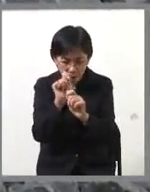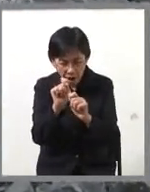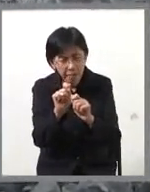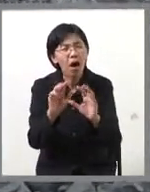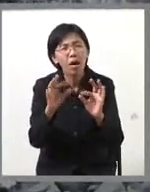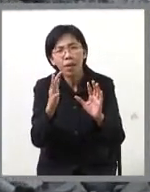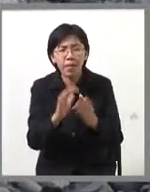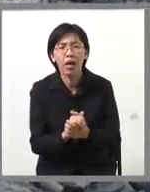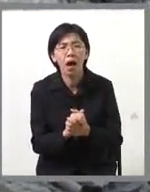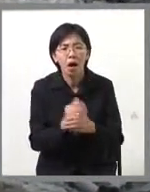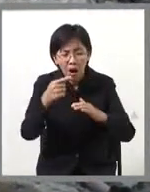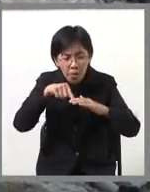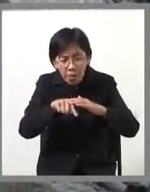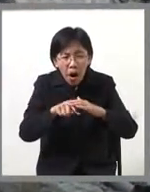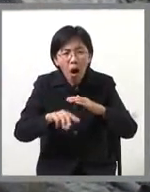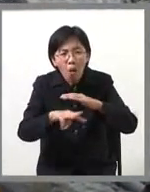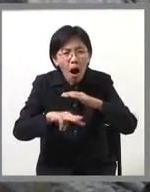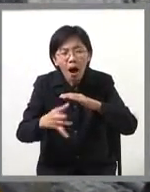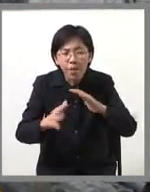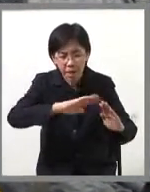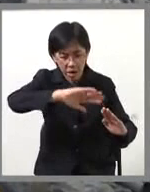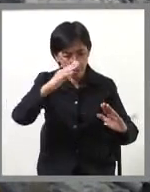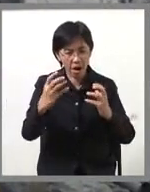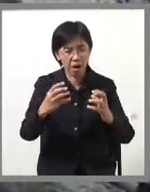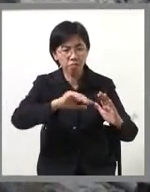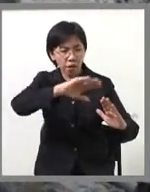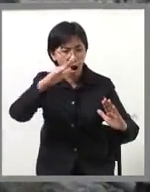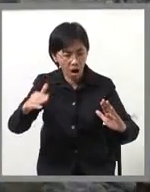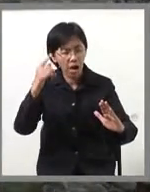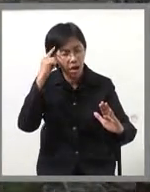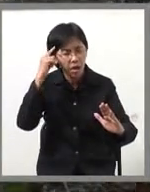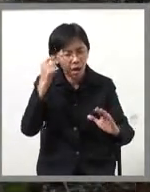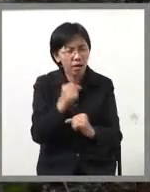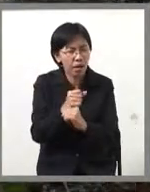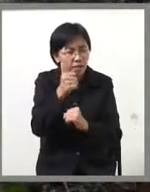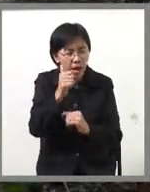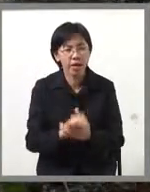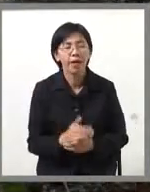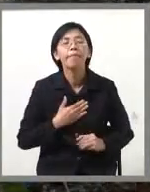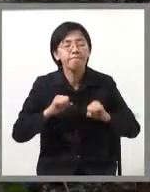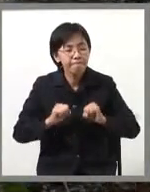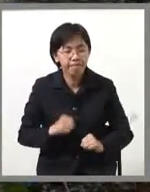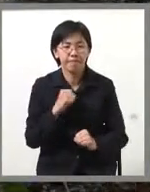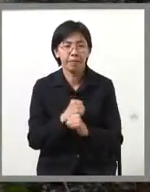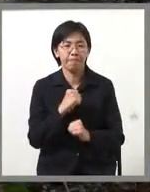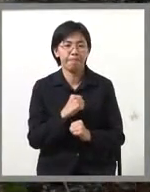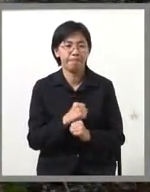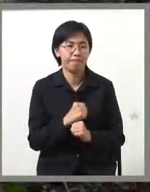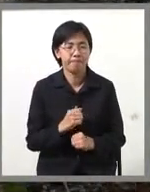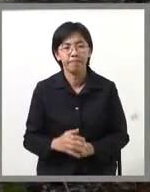ม่มีโพรงไม่มีถ้ำอะไรที่จะเป็นอุปสรรคในการแกะสลักล้าก็เลยตกล